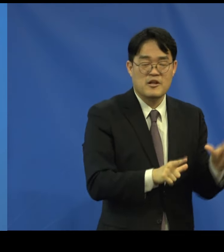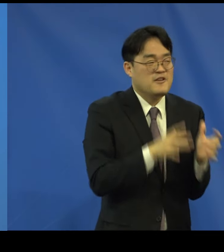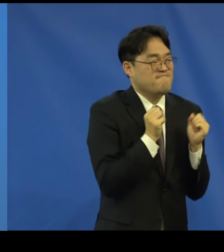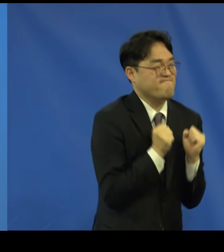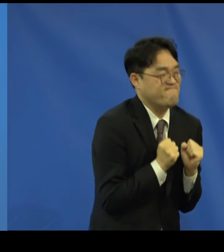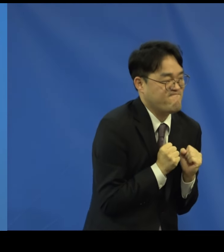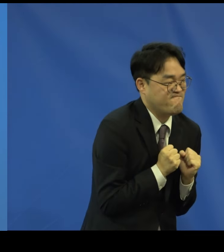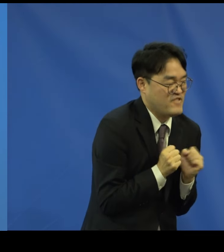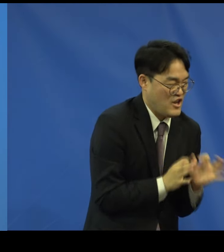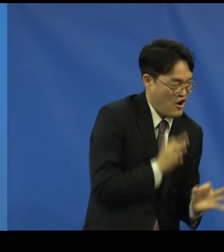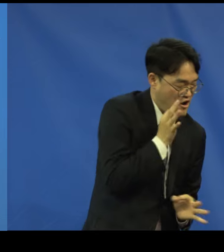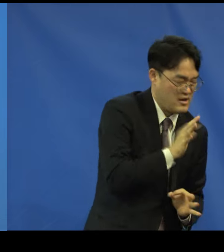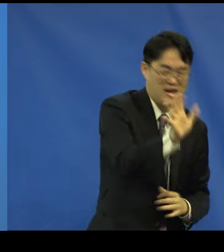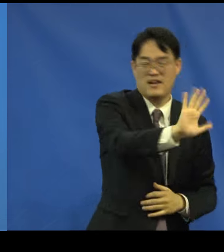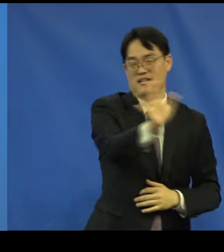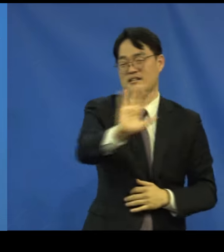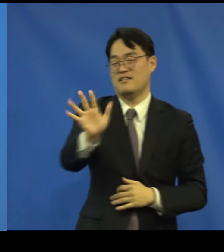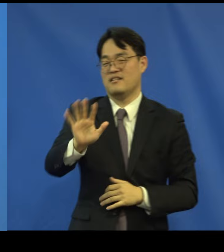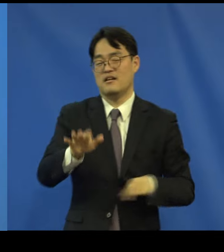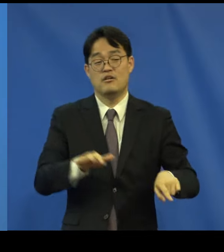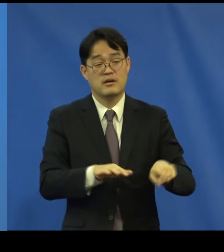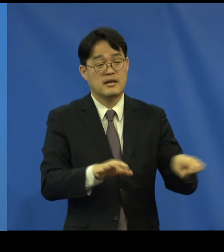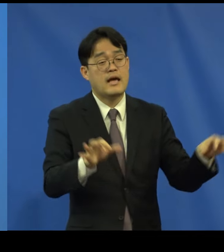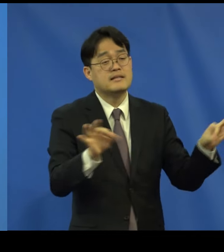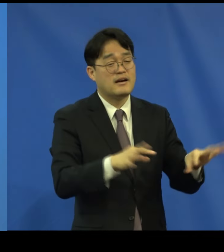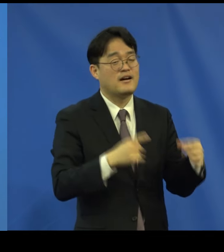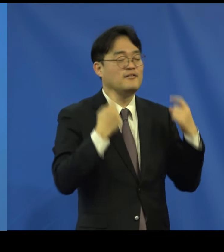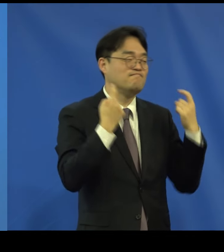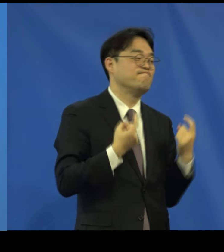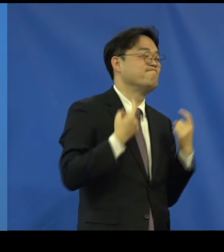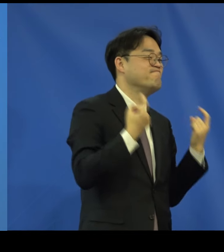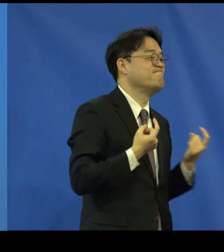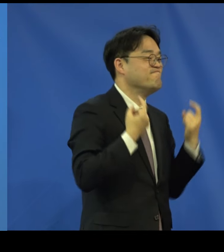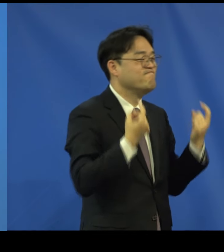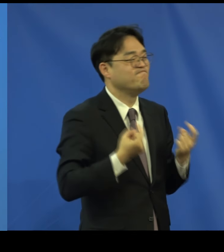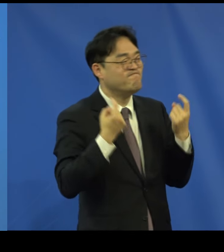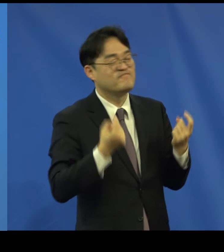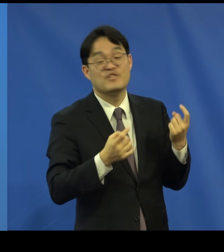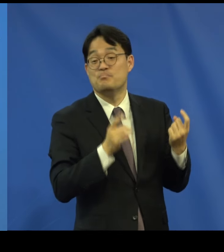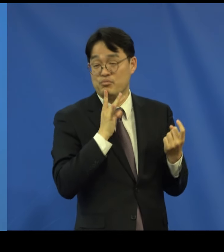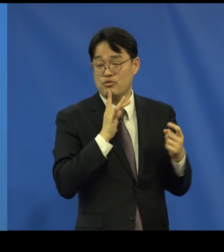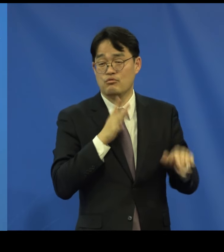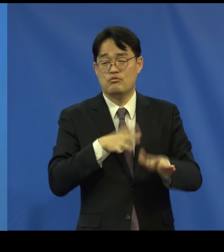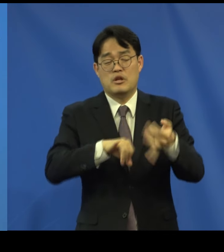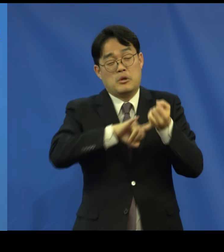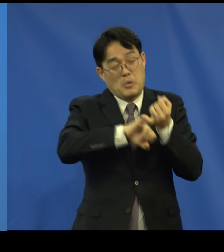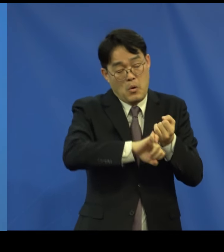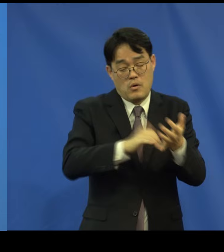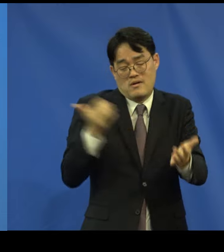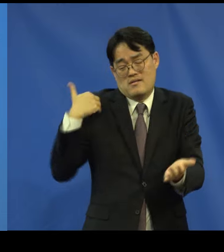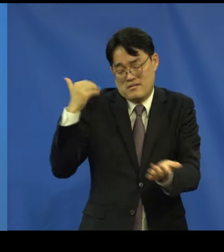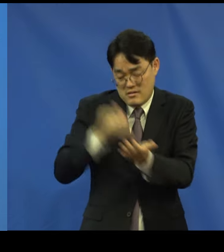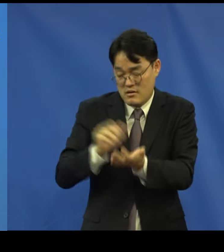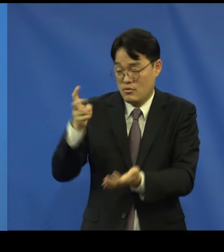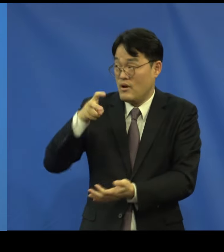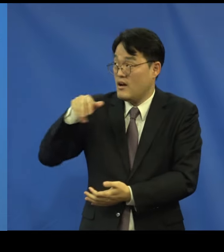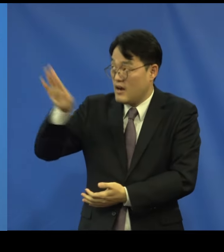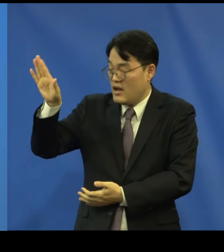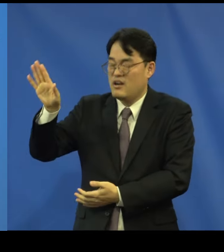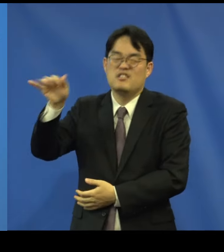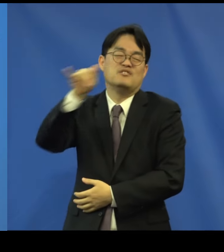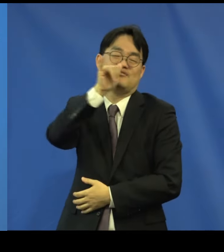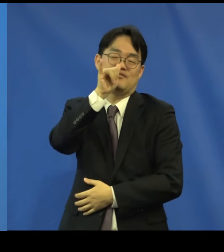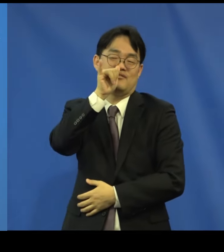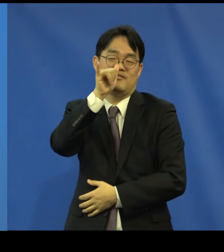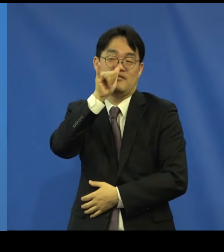돼요. 목적지에서 눈을 떼면 안 됩니다. 우리는 돌아갈 집이 있어요. 주님이 예비하신 그 집, 그 집은 하우스가 아니라 홈, 아버지